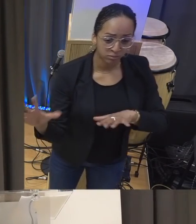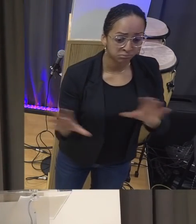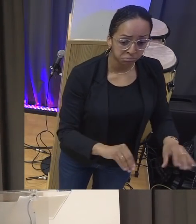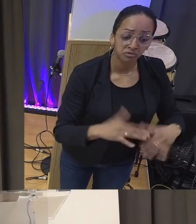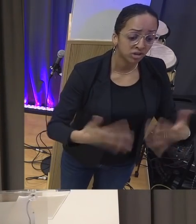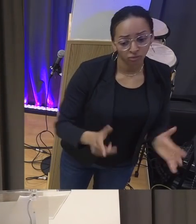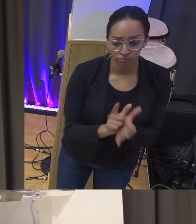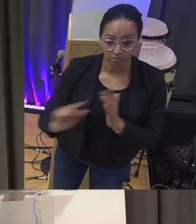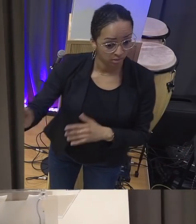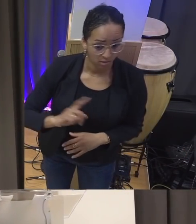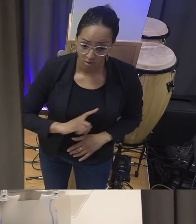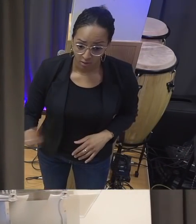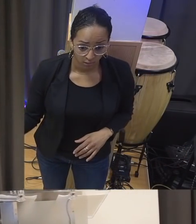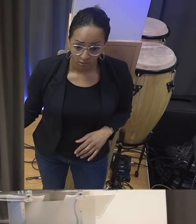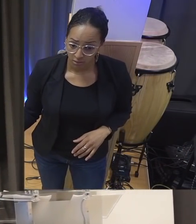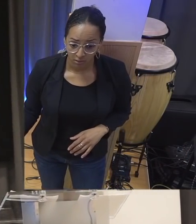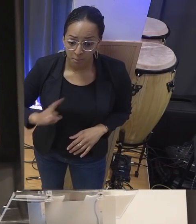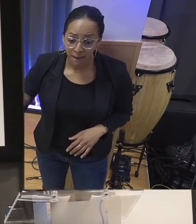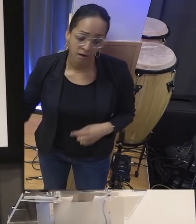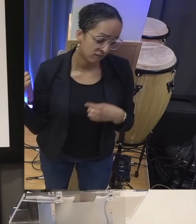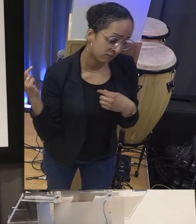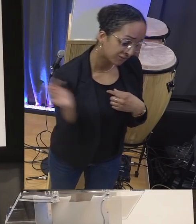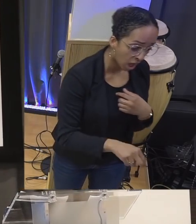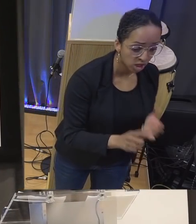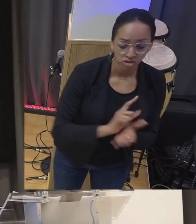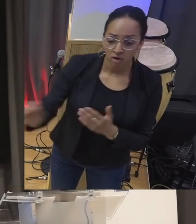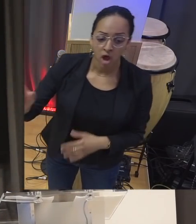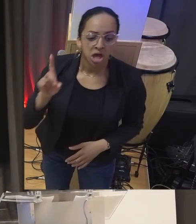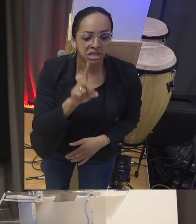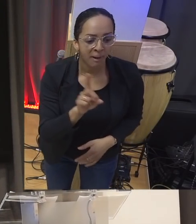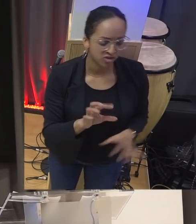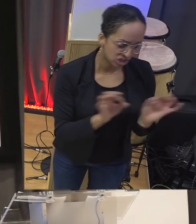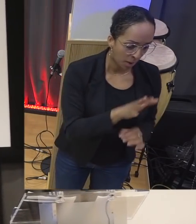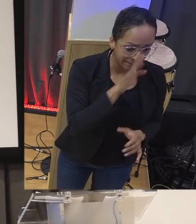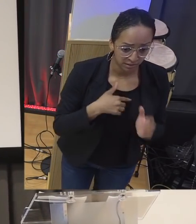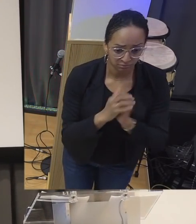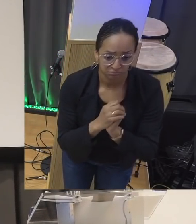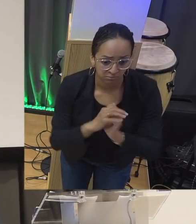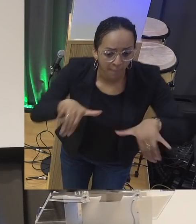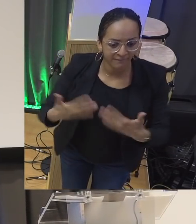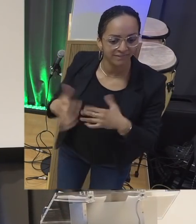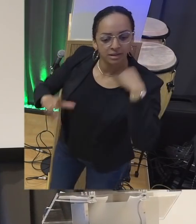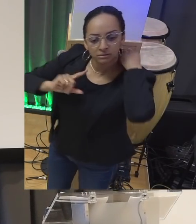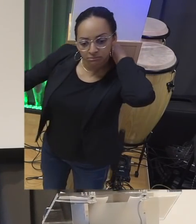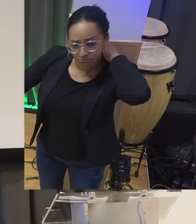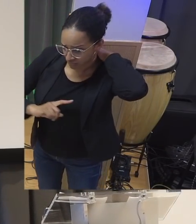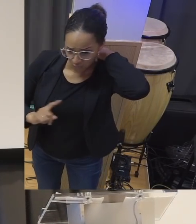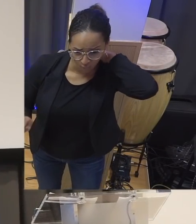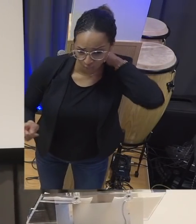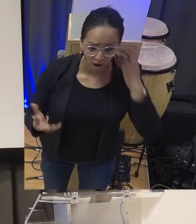Ce n'est pas un moulin. Ce n'est pas le dimanche 10h midi ou face au regard du